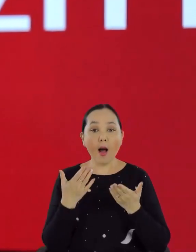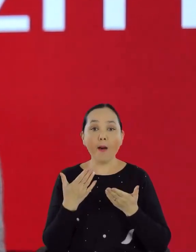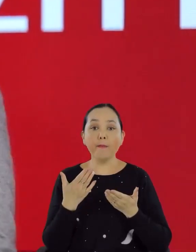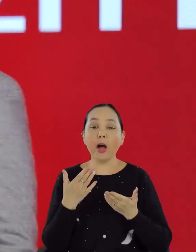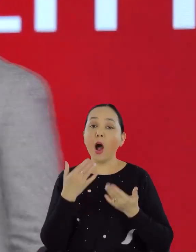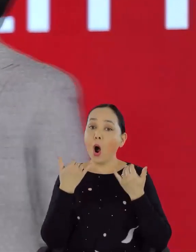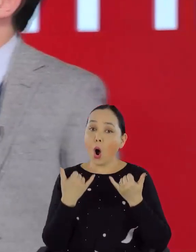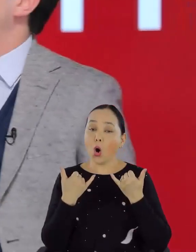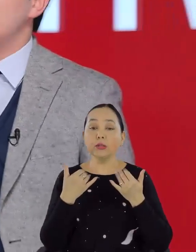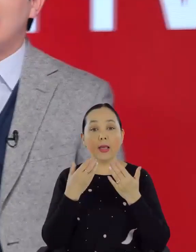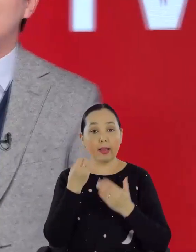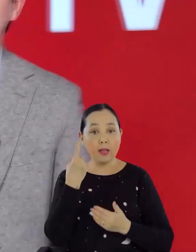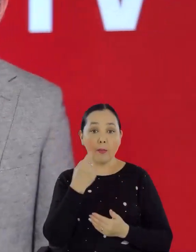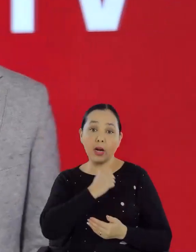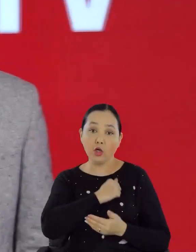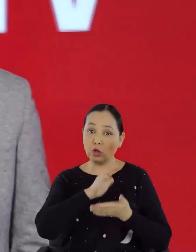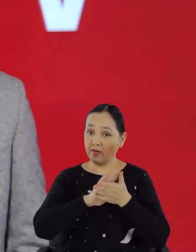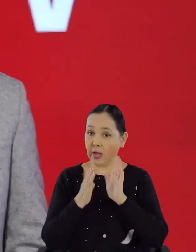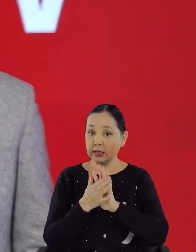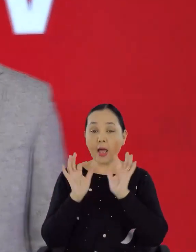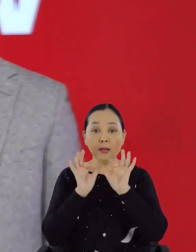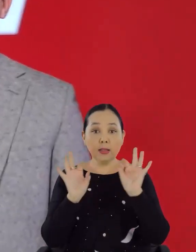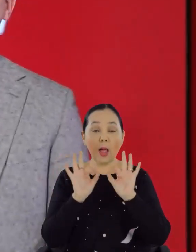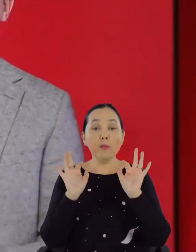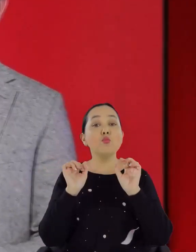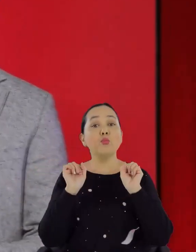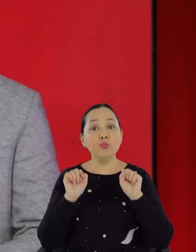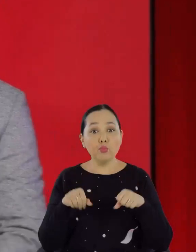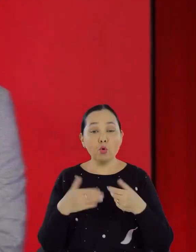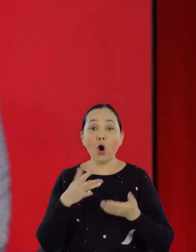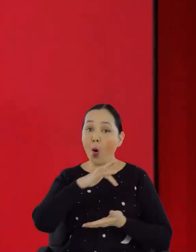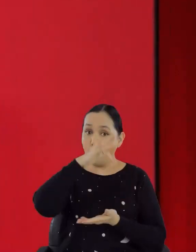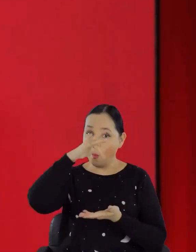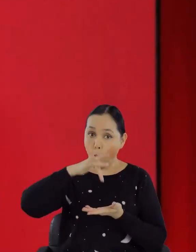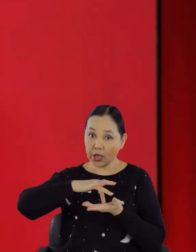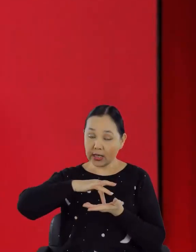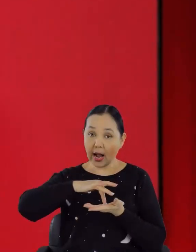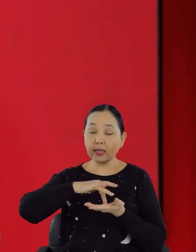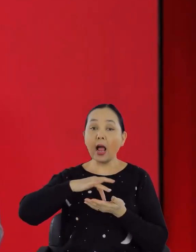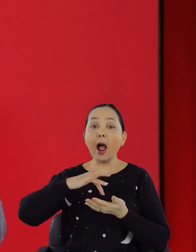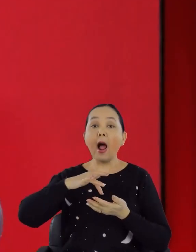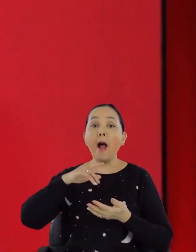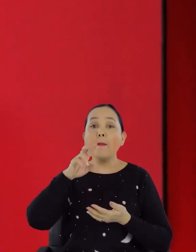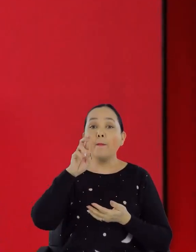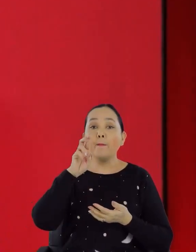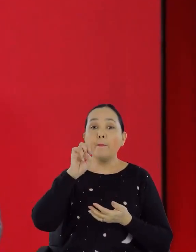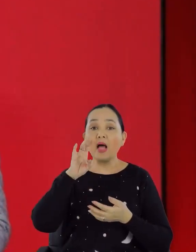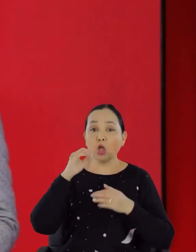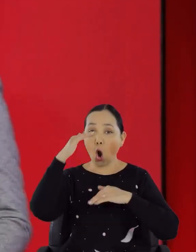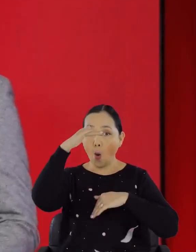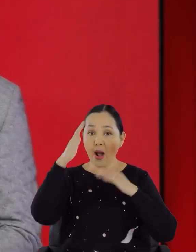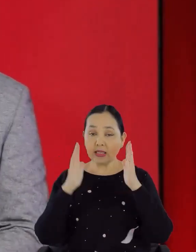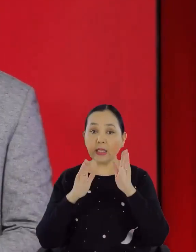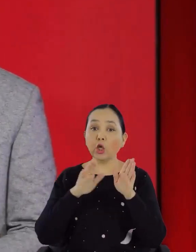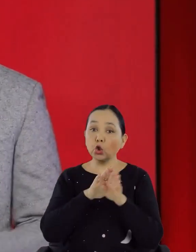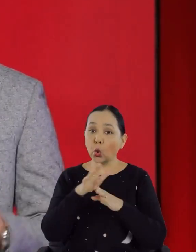Demak, hozir yana bir achinarli vaziyat haqida gapirishimiz mumkin. Poytaxtda bankomatlarni, to'lov